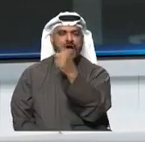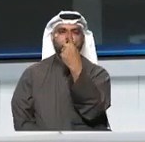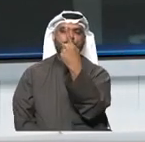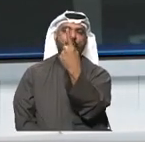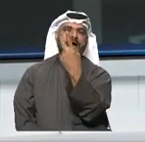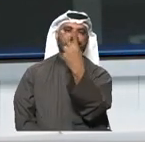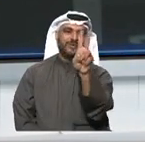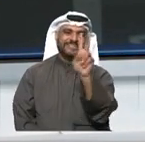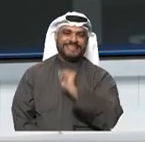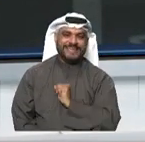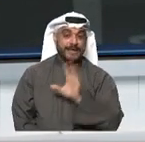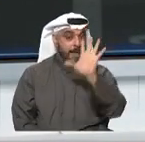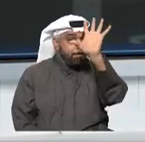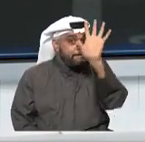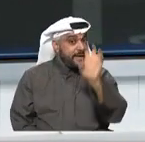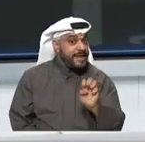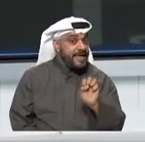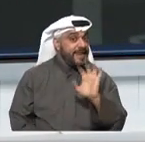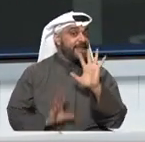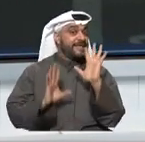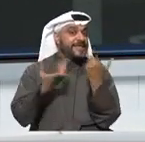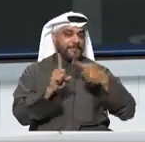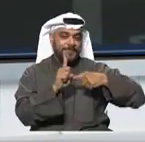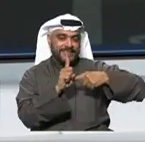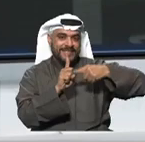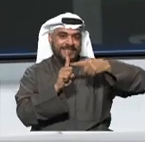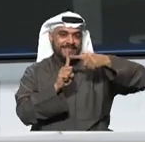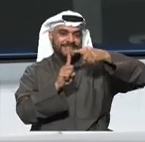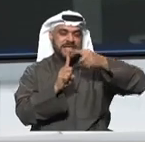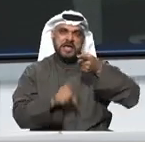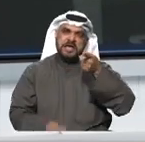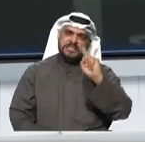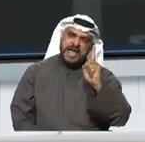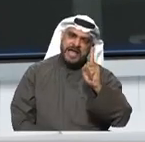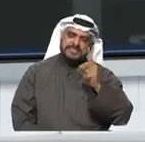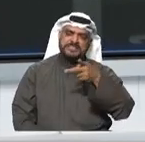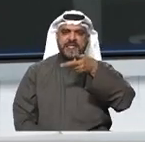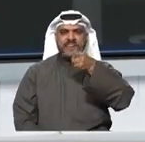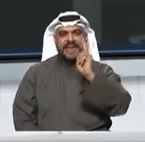أما بالنسبة لدرجات الحرارة الصغرى متفاوتة ما بين 11 إلى 12 درجة مئوية.